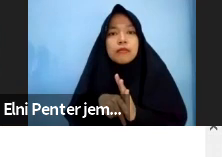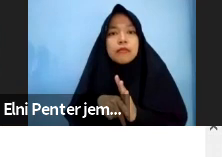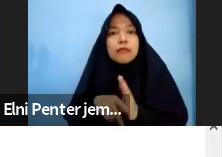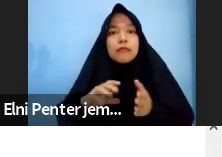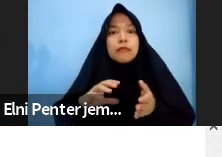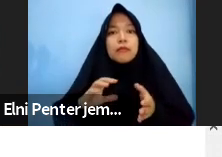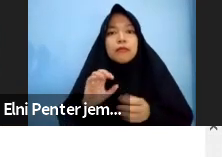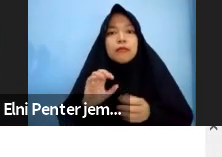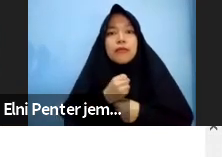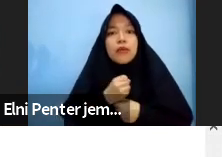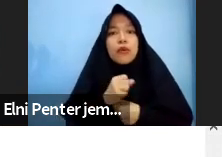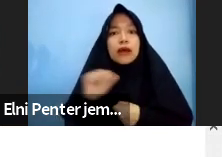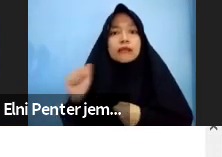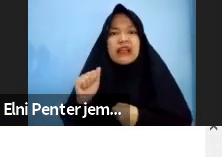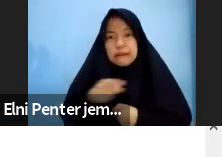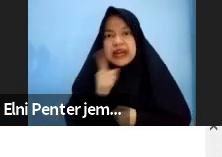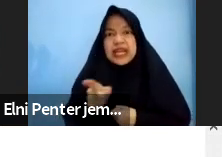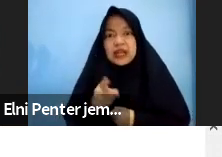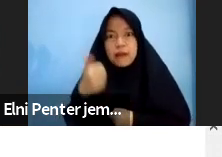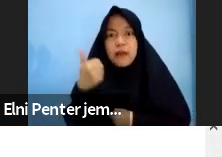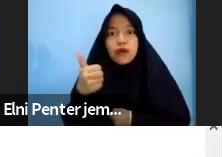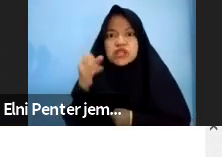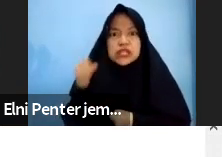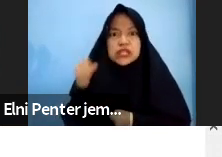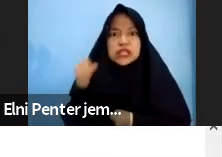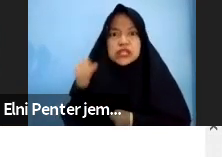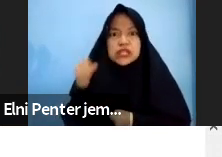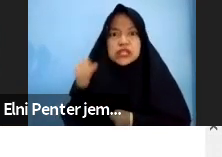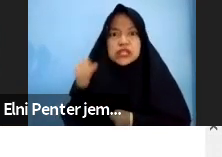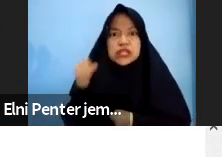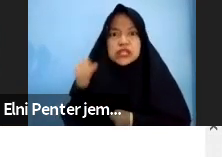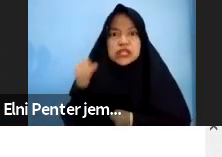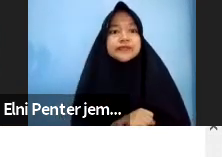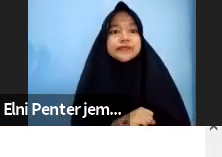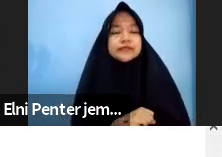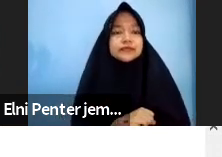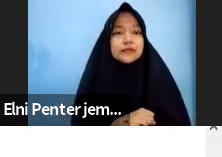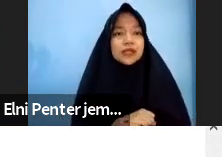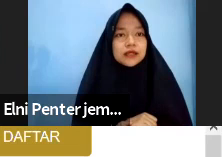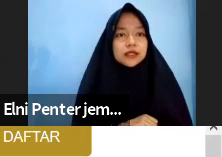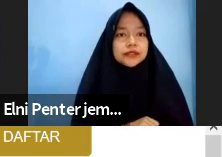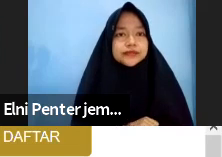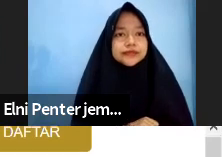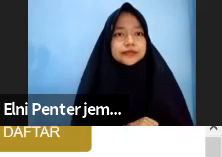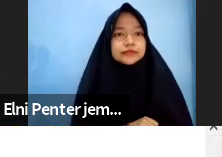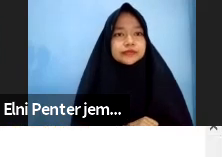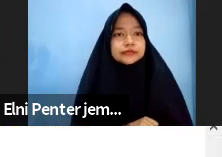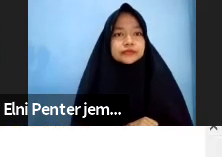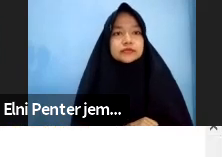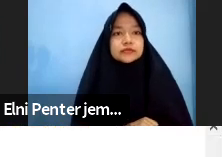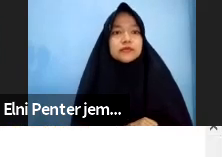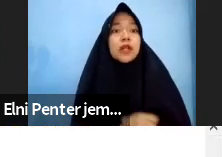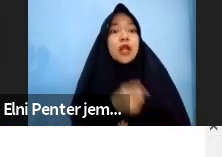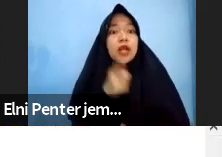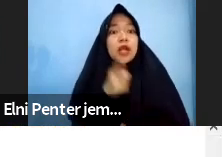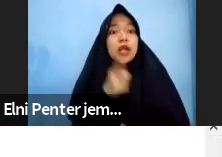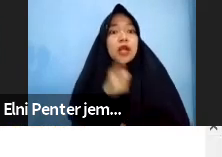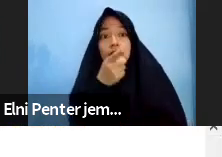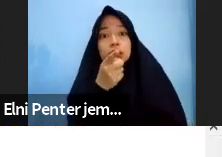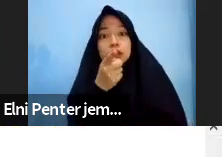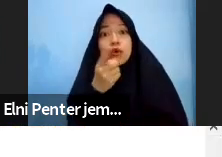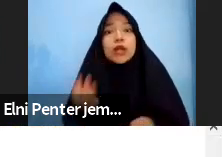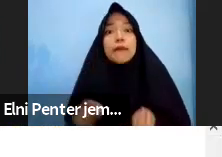saat ini ada banyak sekali ini ini dari antar aja antar aja sampai dengan nah ini dapat kaca